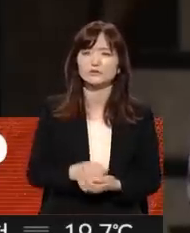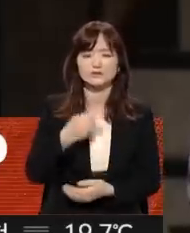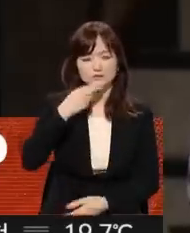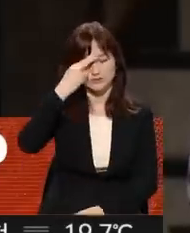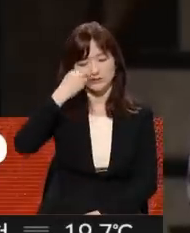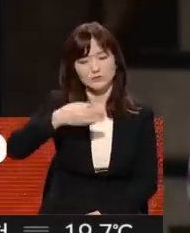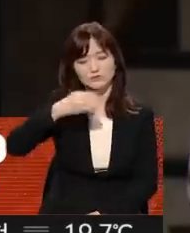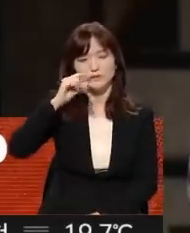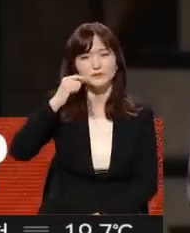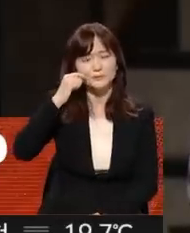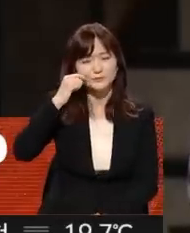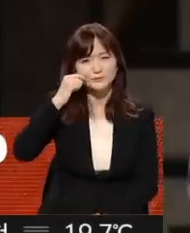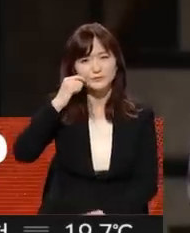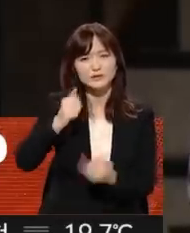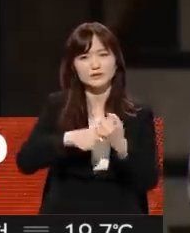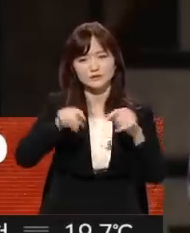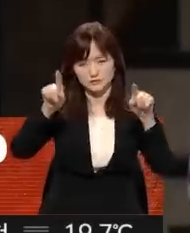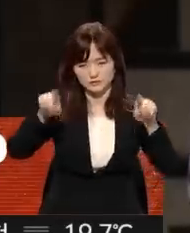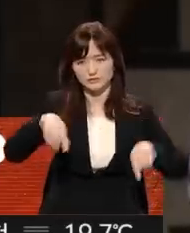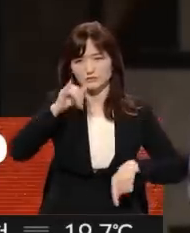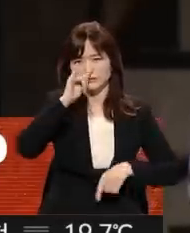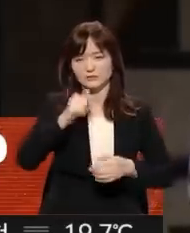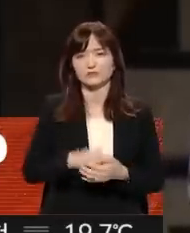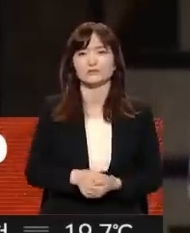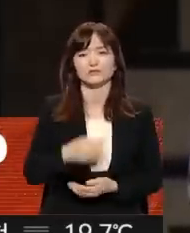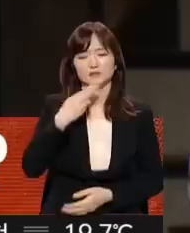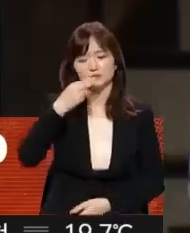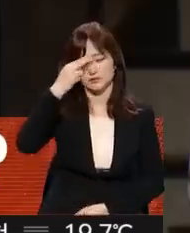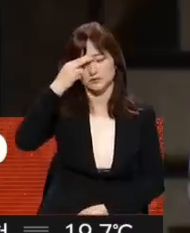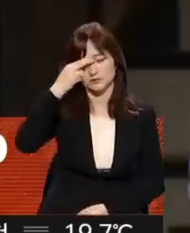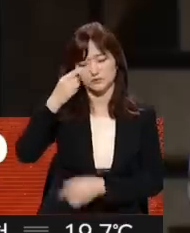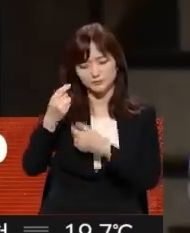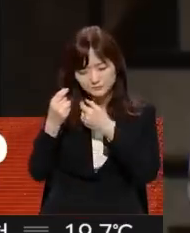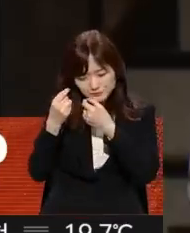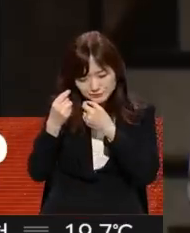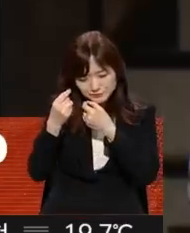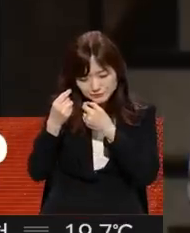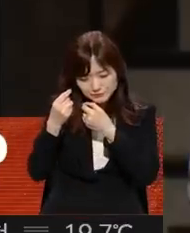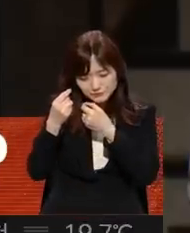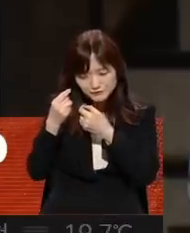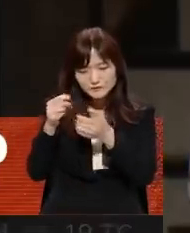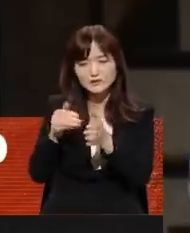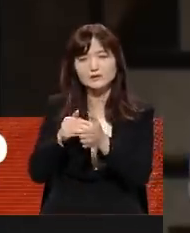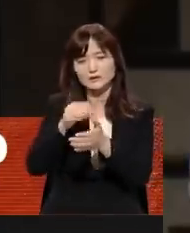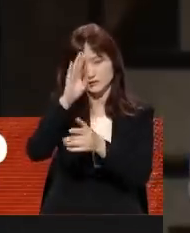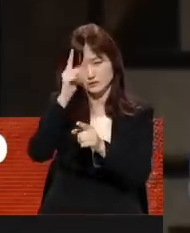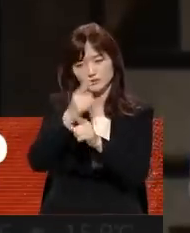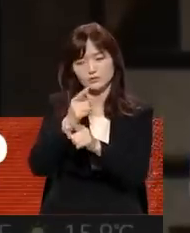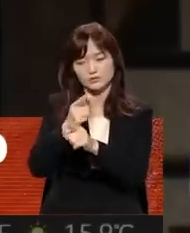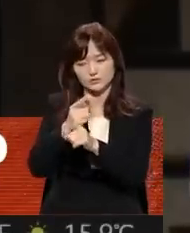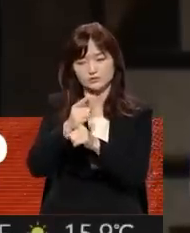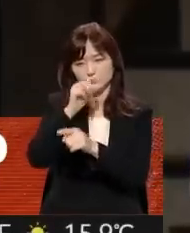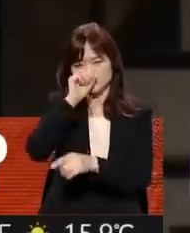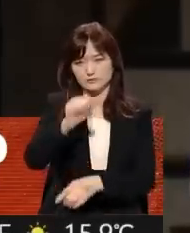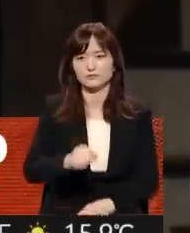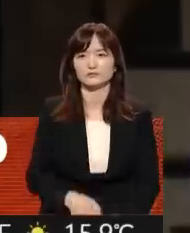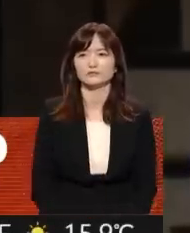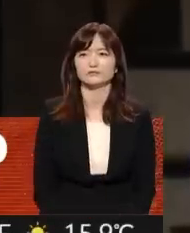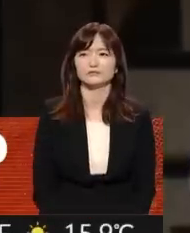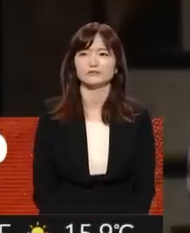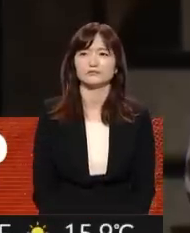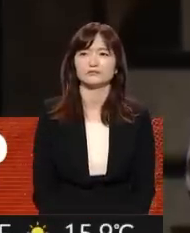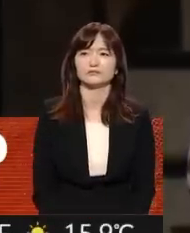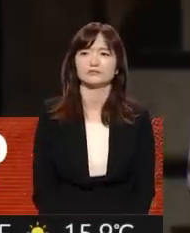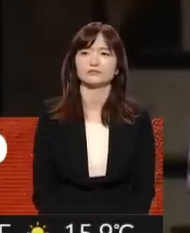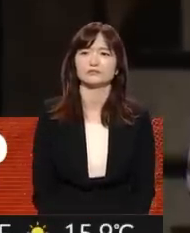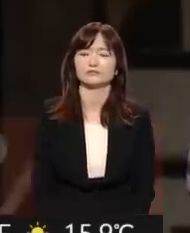이렇게 갈라서는 게 맞지만 술을 끊을 수 있는 치료를 적극적으로 받는다면 그 부분도 함께 고려했으면 좋겠다는 말씀 드리겠습니다. 박 변호사님 지금 우리 가족